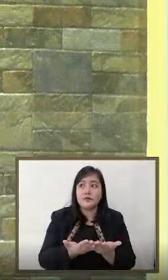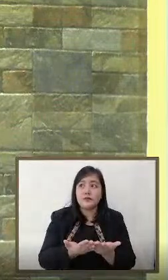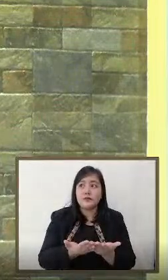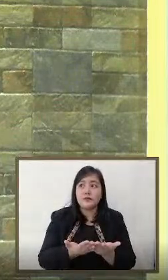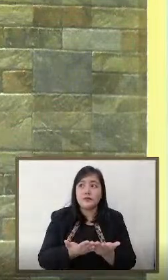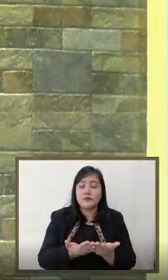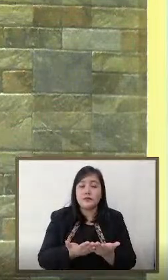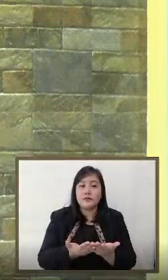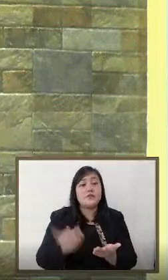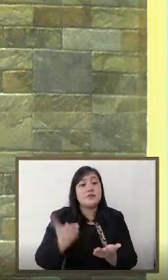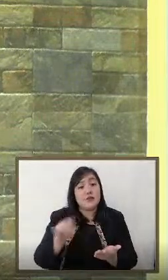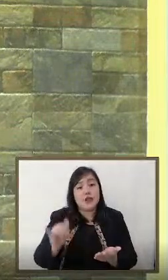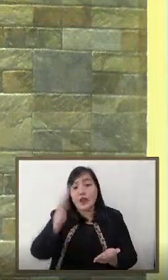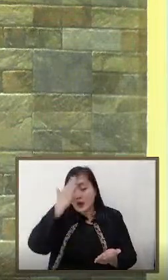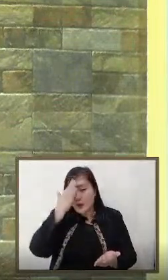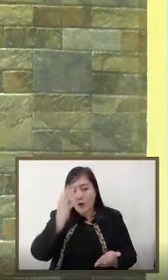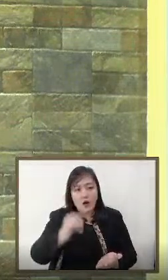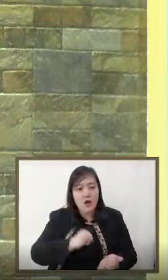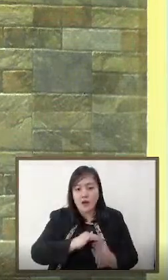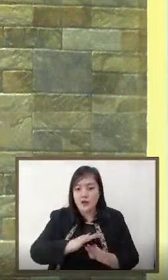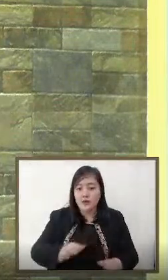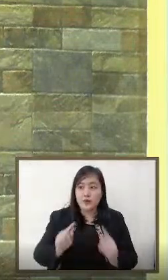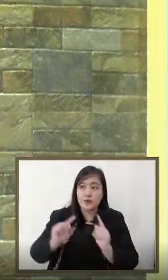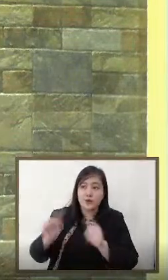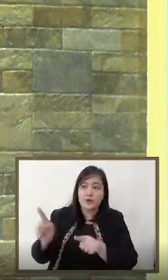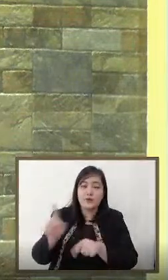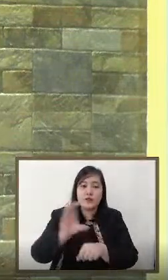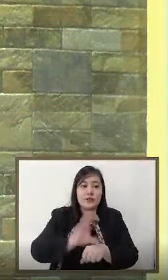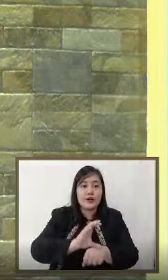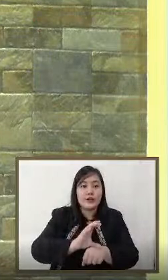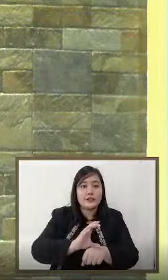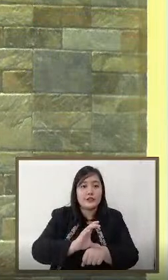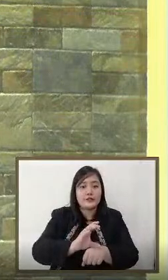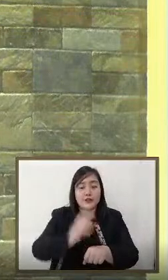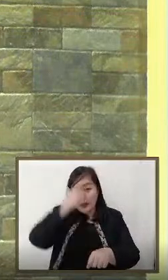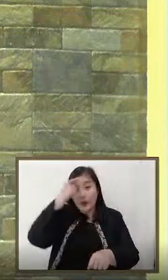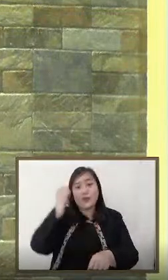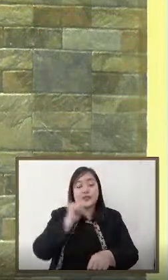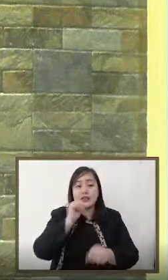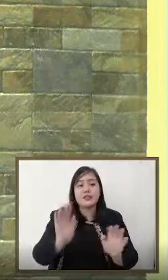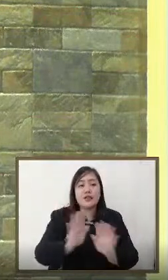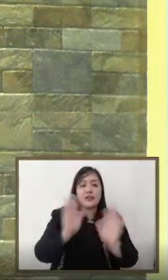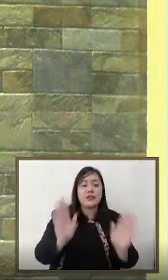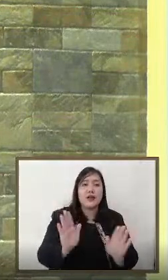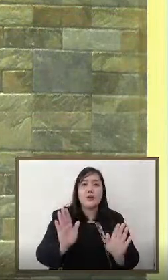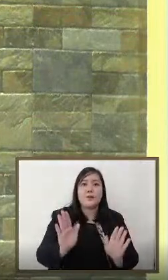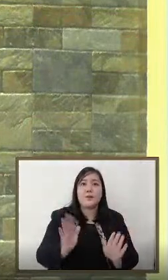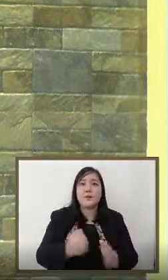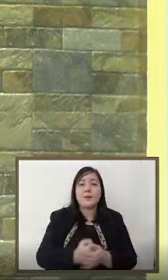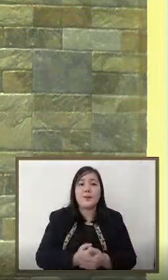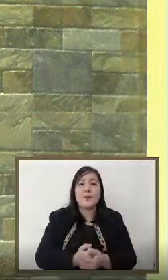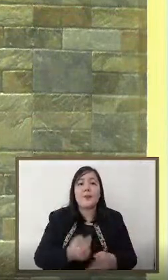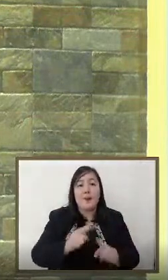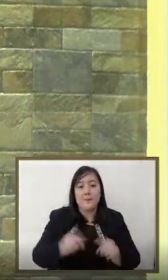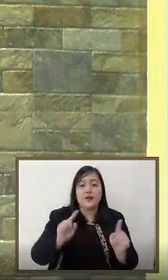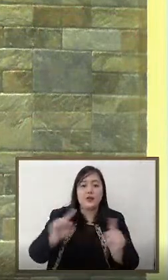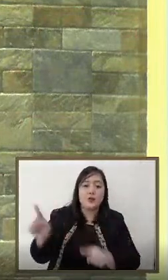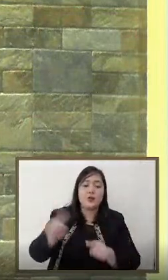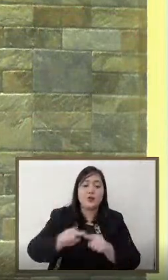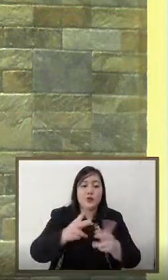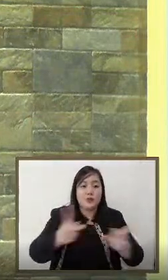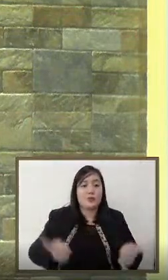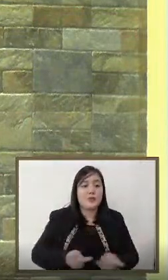hindi naman Sunday, hindi naman Wednesday. Alam nila na pupunta ako dun sa soul winning ground ko. Ang tawag ko dun soul winning ground kasi